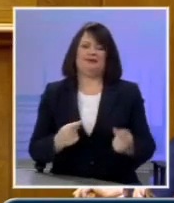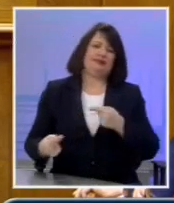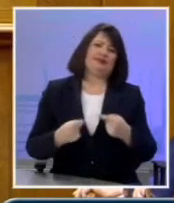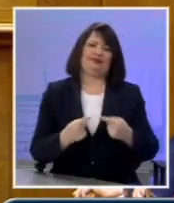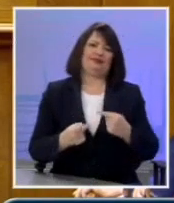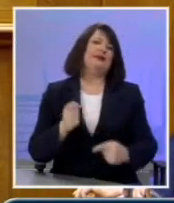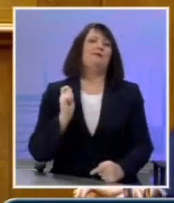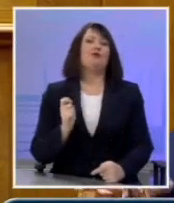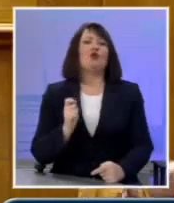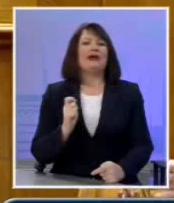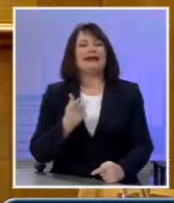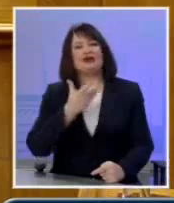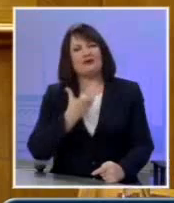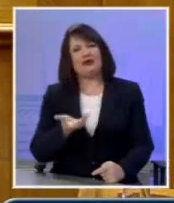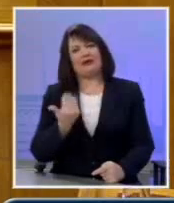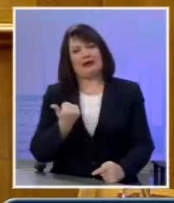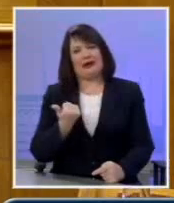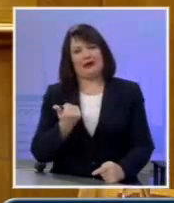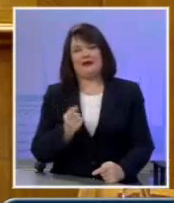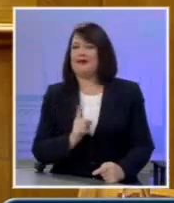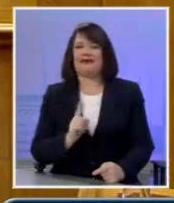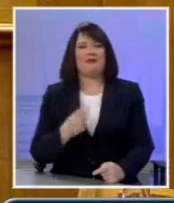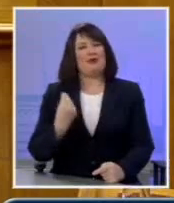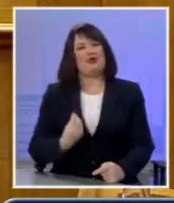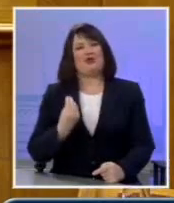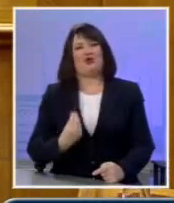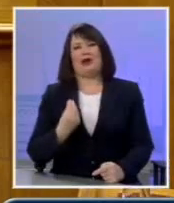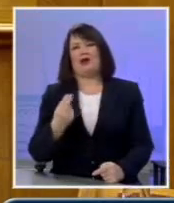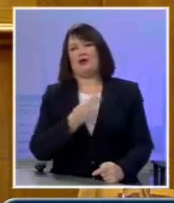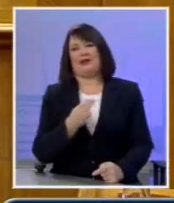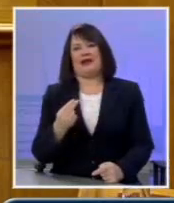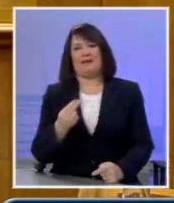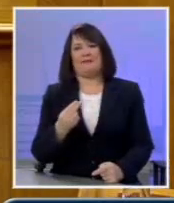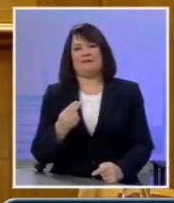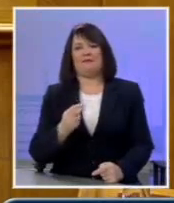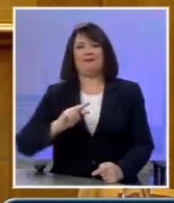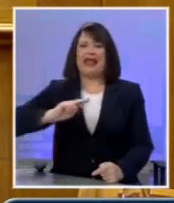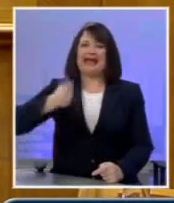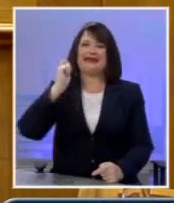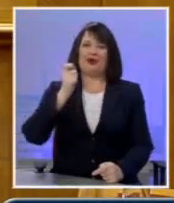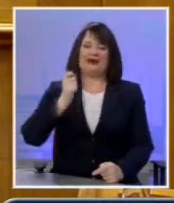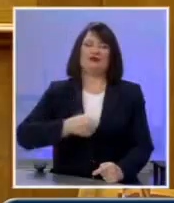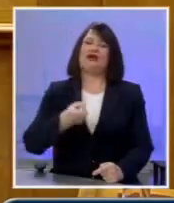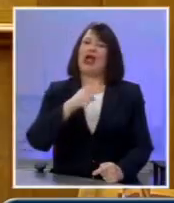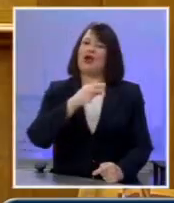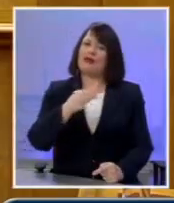οποία στερείται σοβαρότητα, θα έλεγα. Δεν είναι το καλύτερο θέμα για να κάνει κανείς αντιπολίτευση. Υπάρχουν τόσα άλλα.